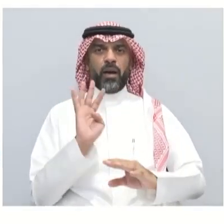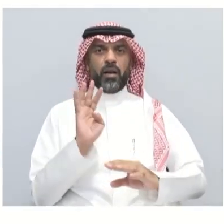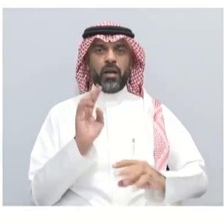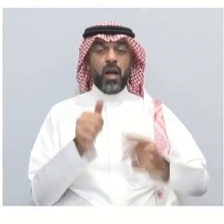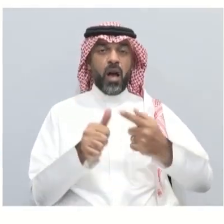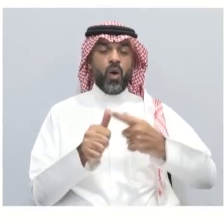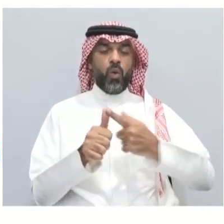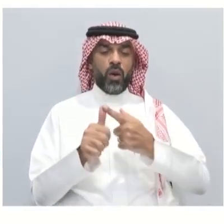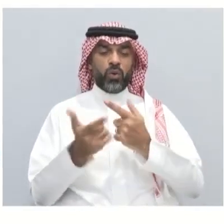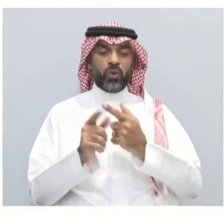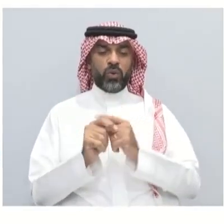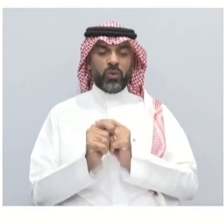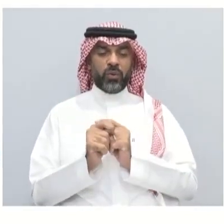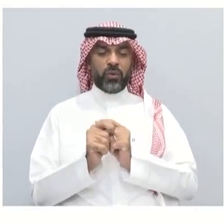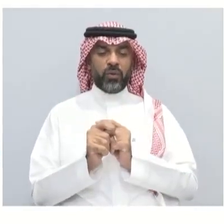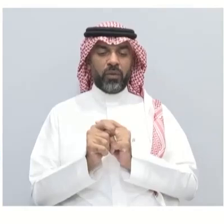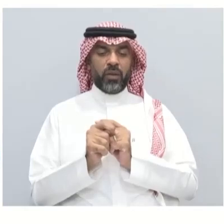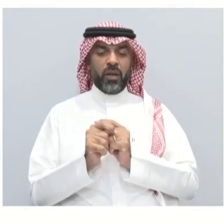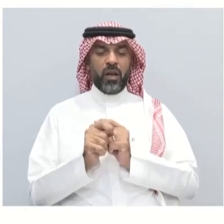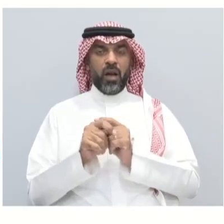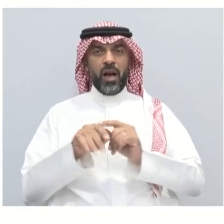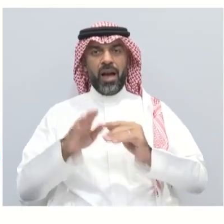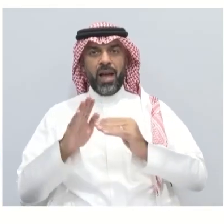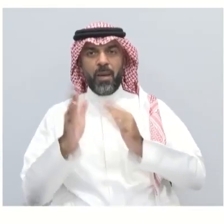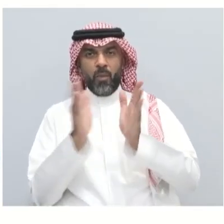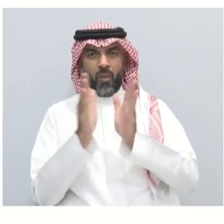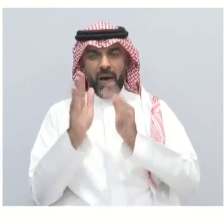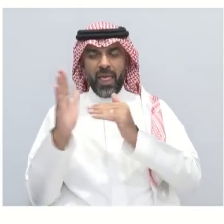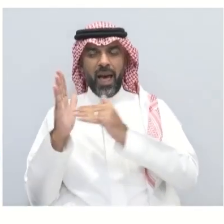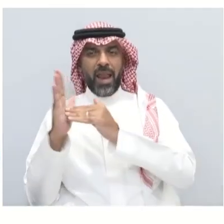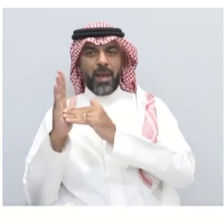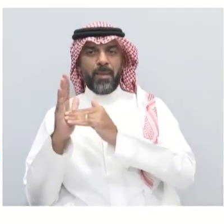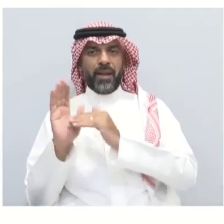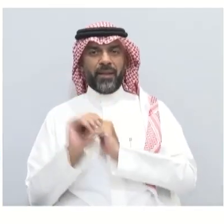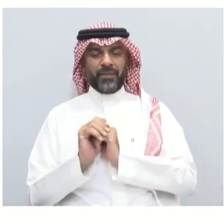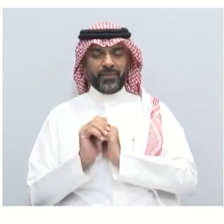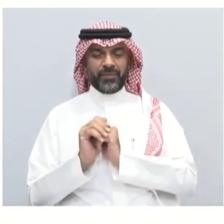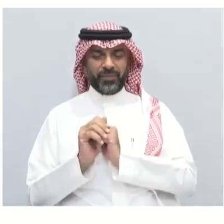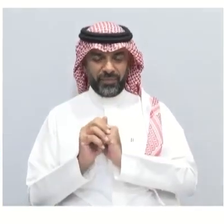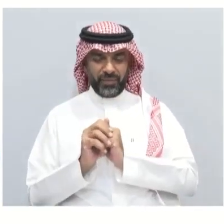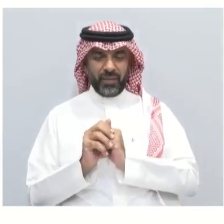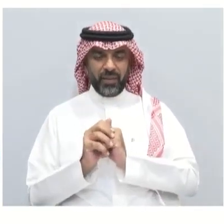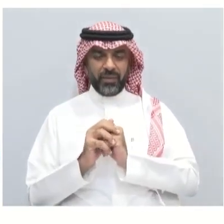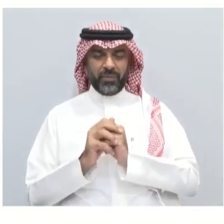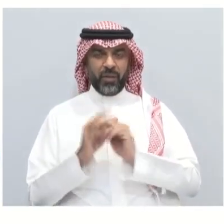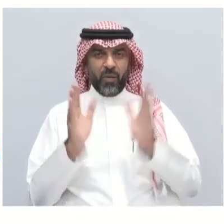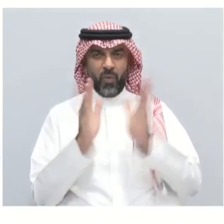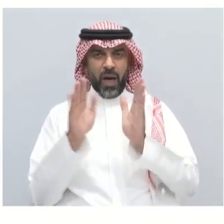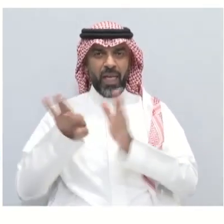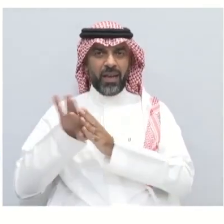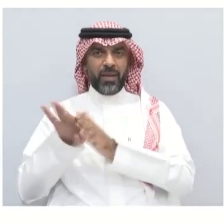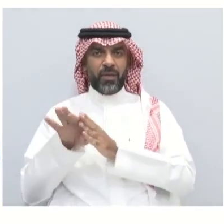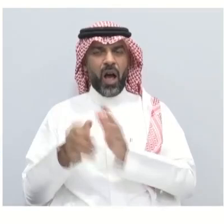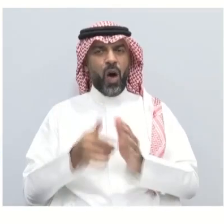اول محاذاه خاصه بجهه اليمين او محاذاه الى اليمين او الرايت الامنت ممكن نقوم